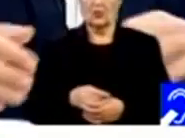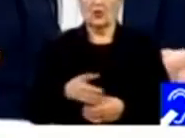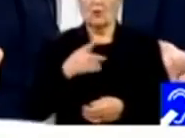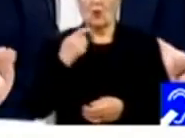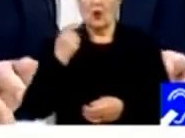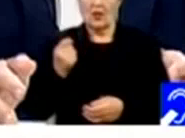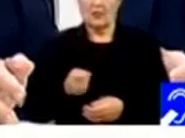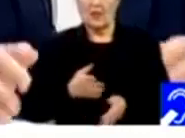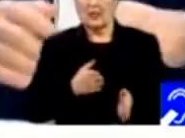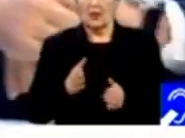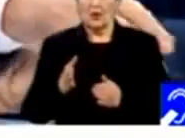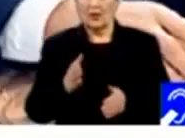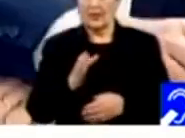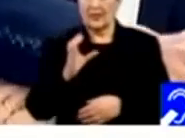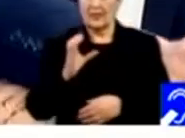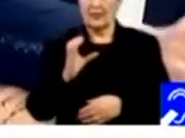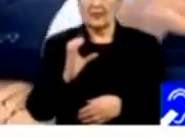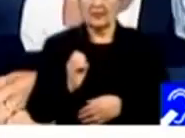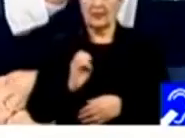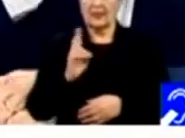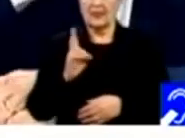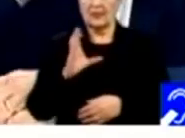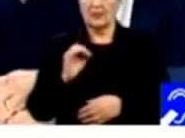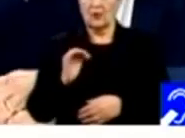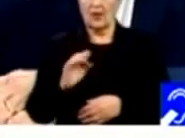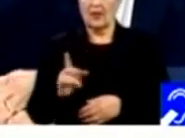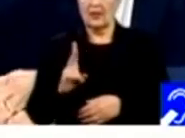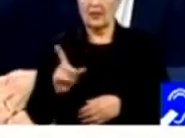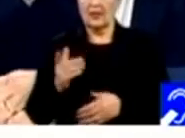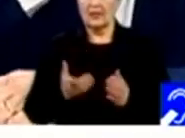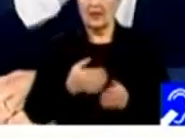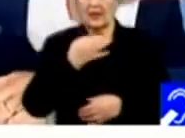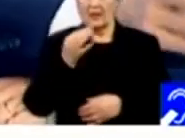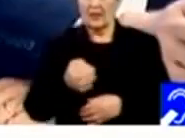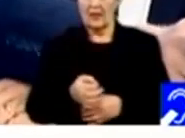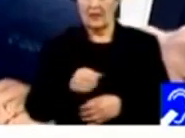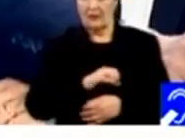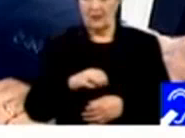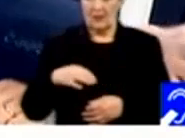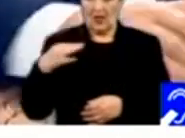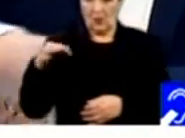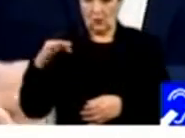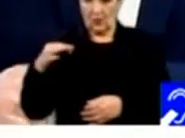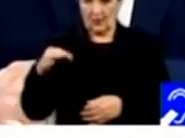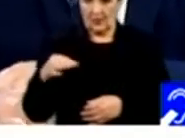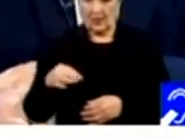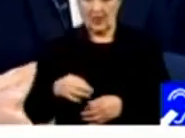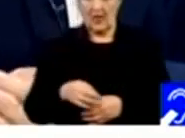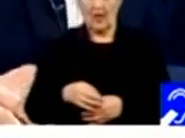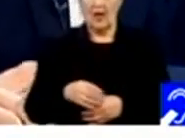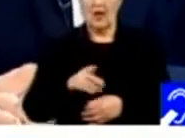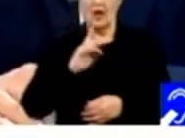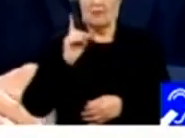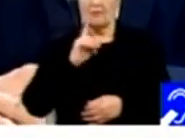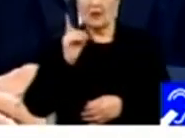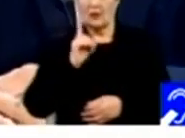de orientare sexuală. Și aici vă mai întreb, dacă ajungeți primar, veți autoriza marșurile minorităților sexuale,